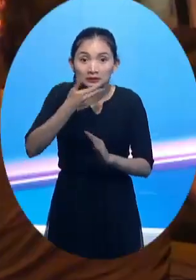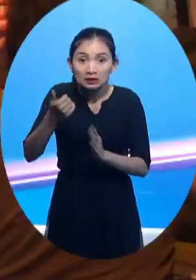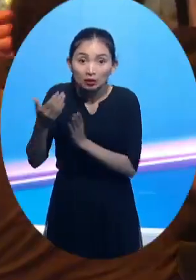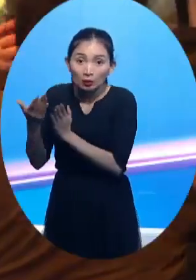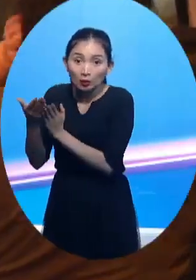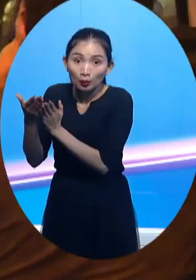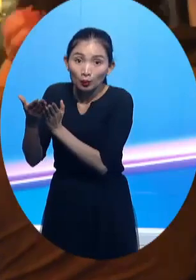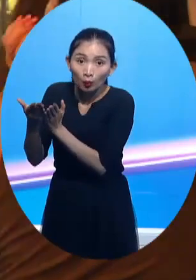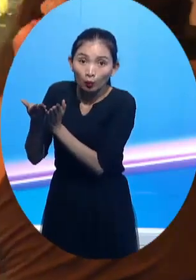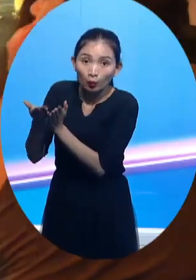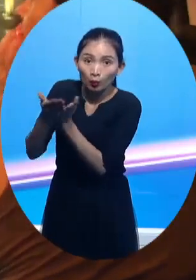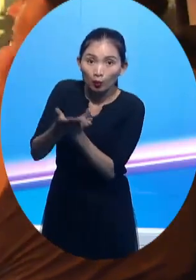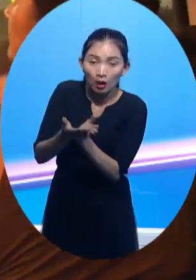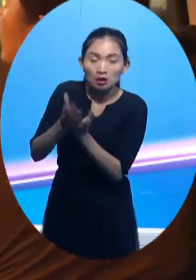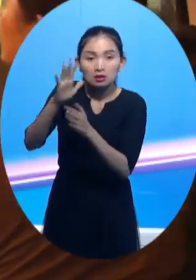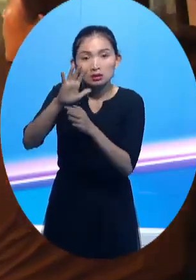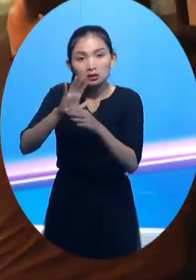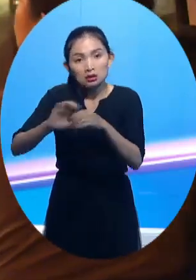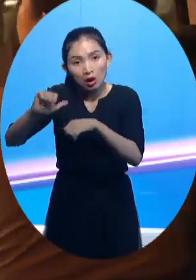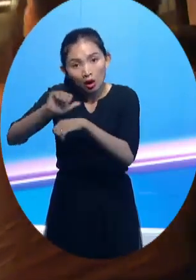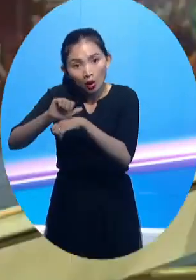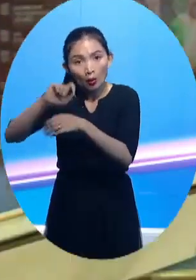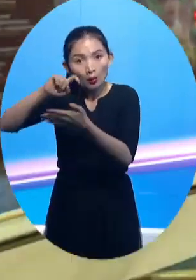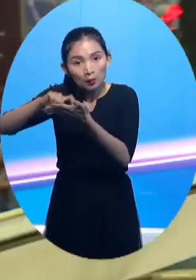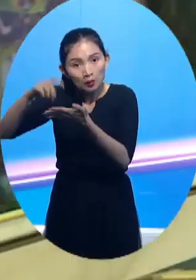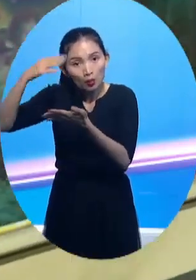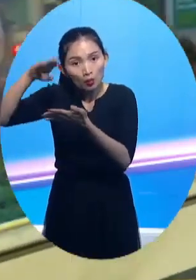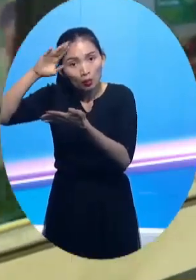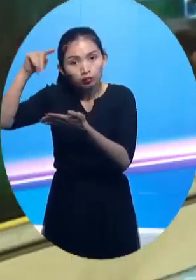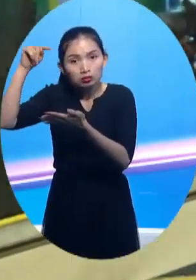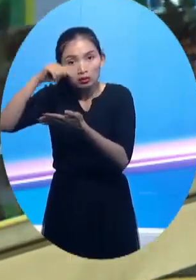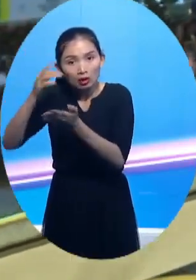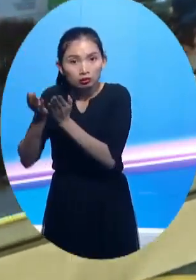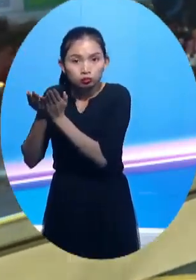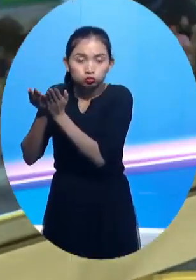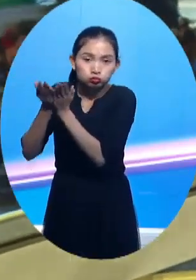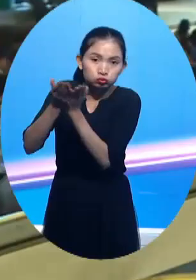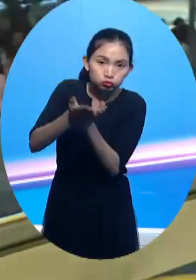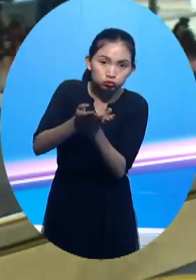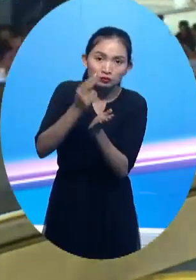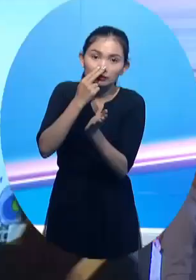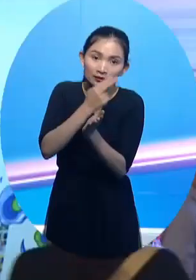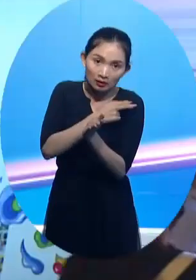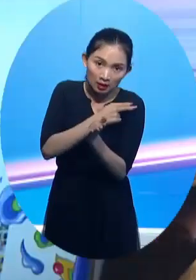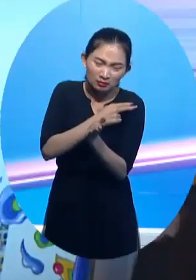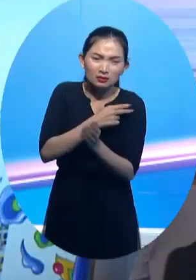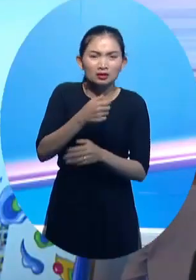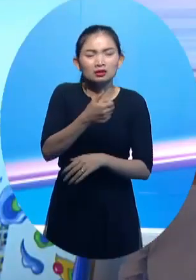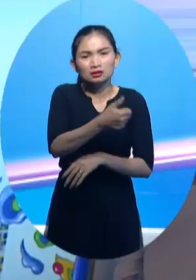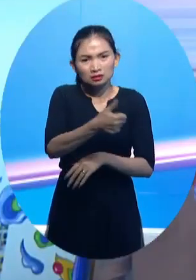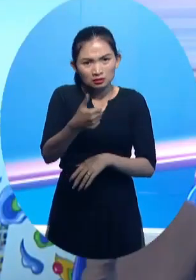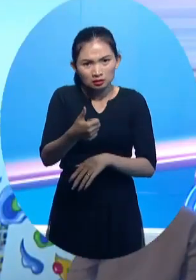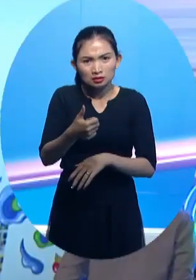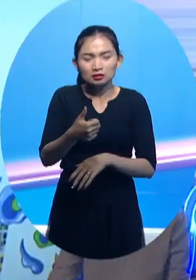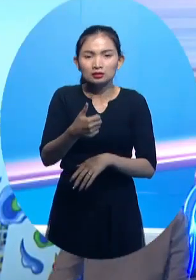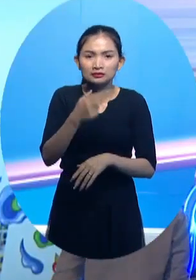du lịch cao cấp đến từ châu Âu Mỹ Úc nhật còn khách trong nước do nghỉ tết Dương lịch không nhiều Và cũng cận thời điểm tết Nguyên đáng